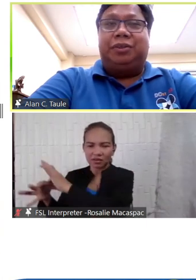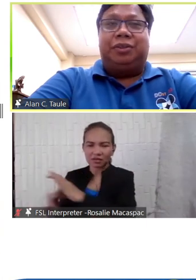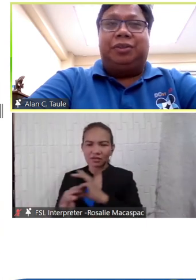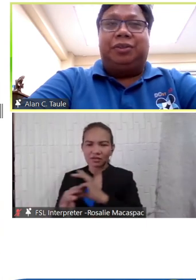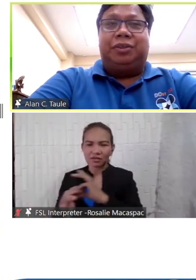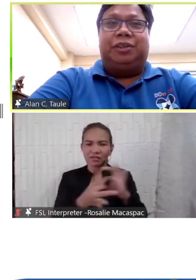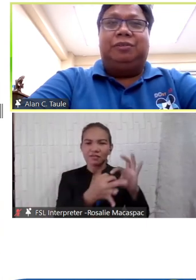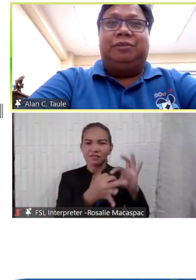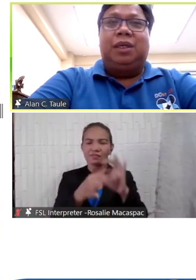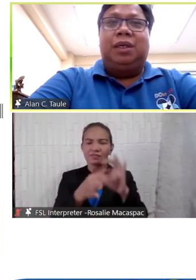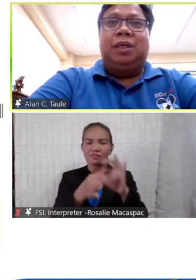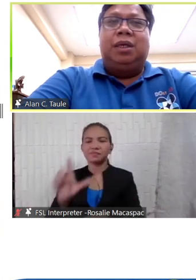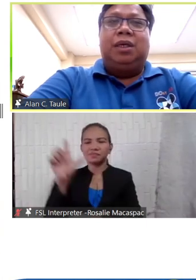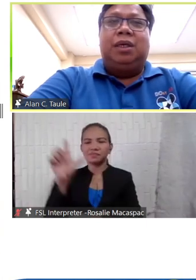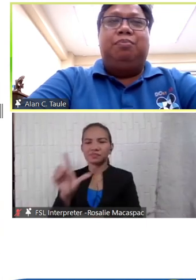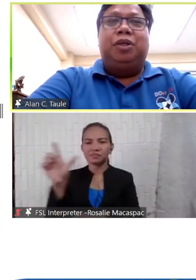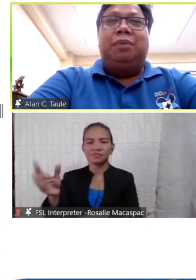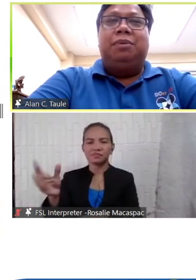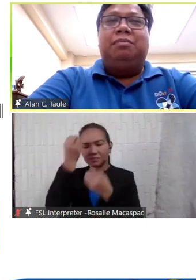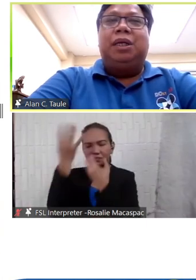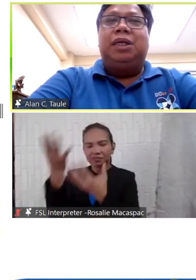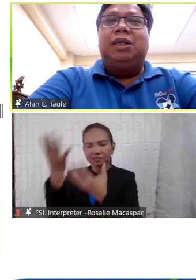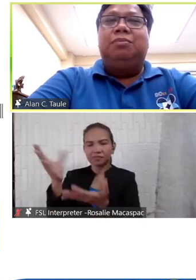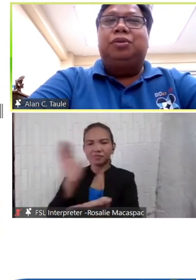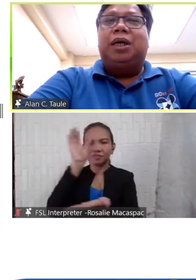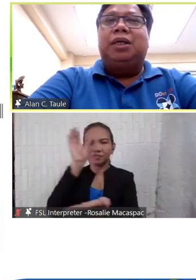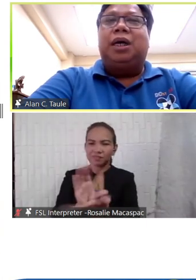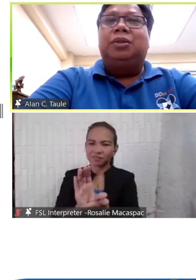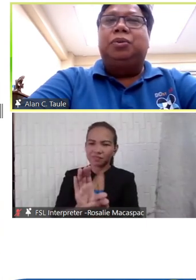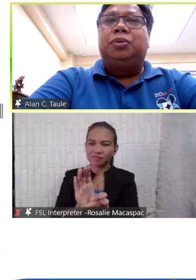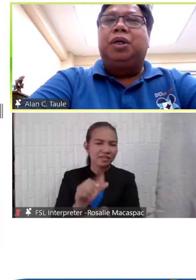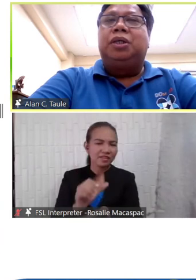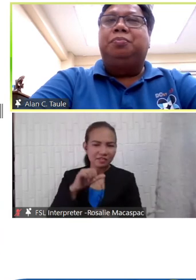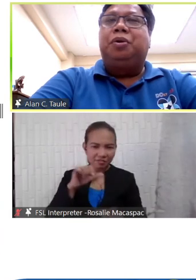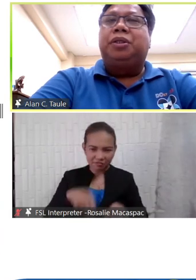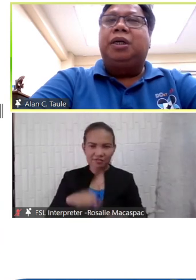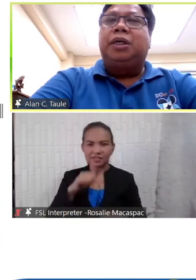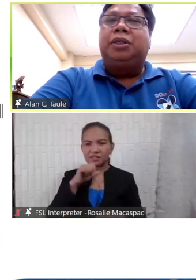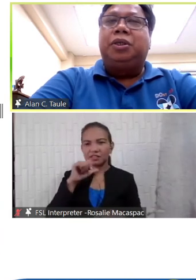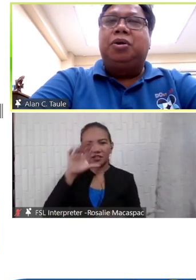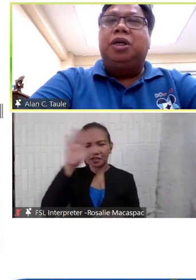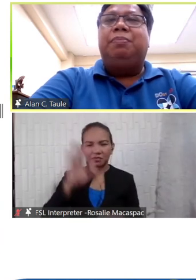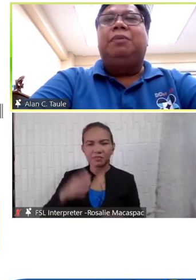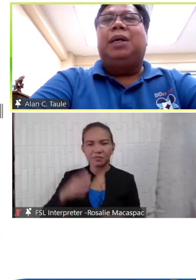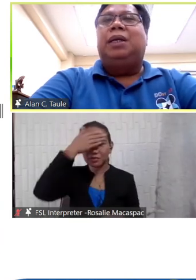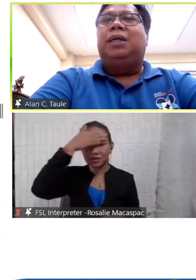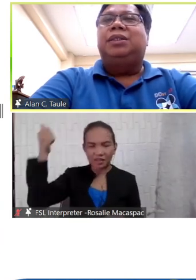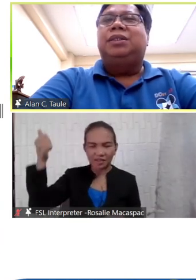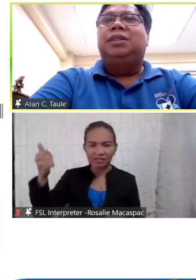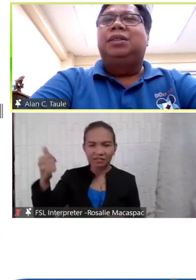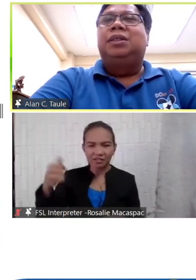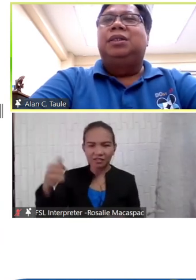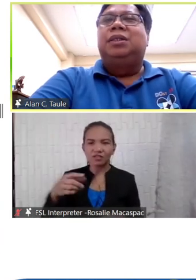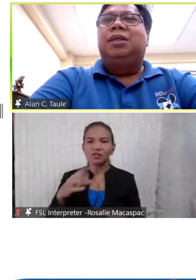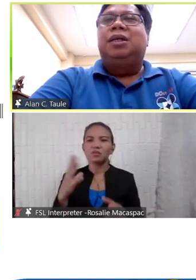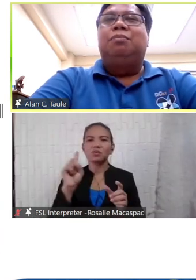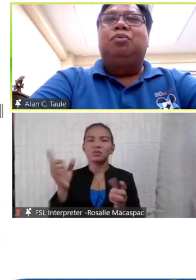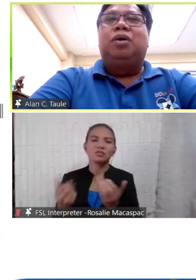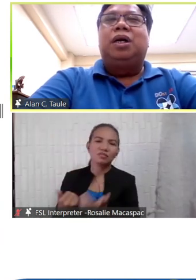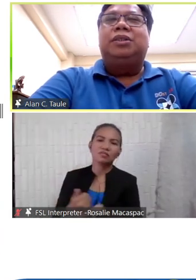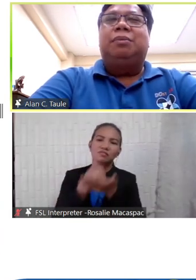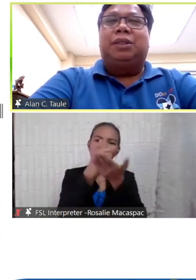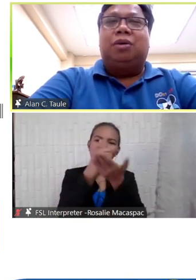information centers. Hindi po namin malilimutan ang tulong at suportang inyong ipinamalas